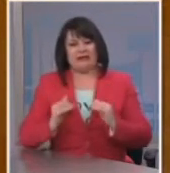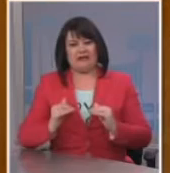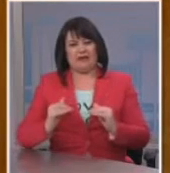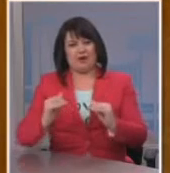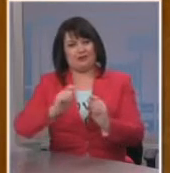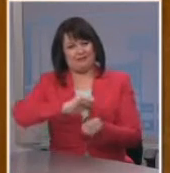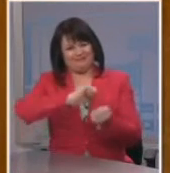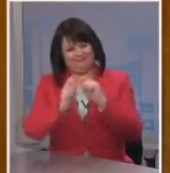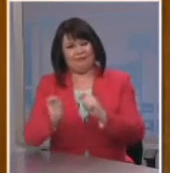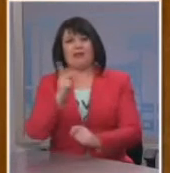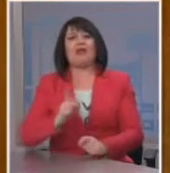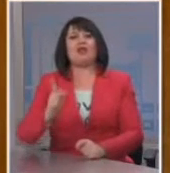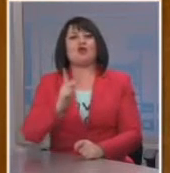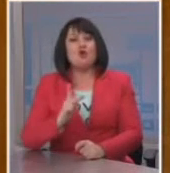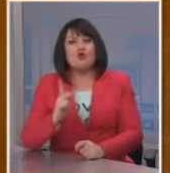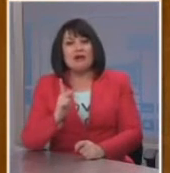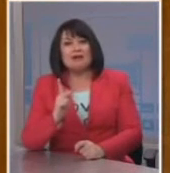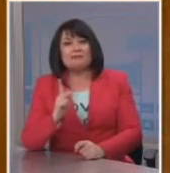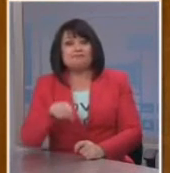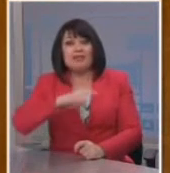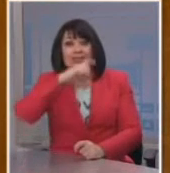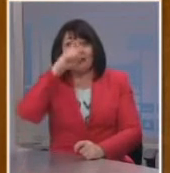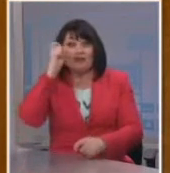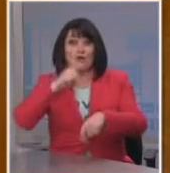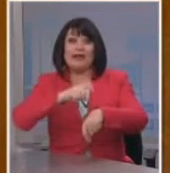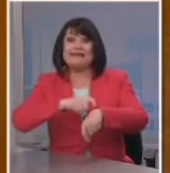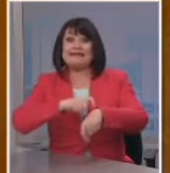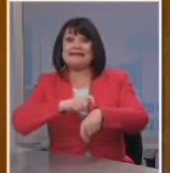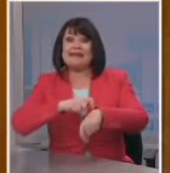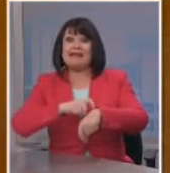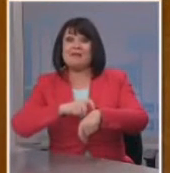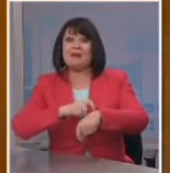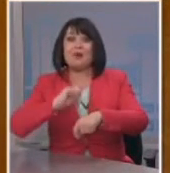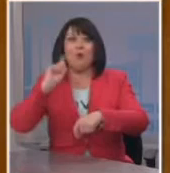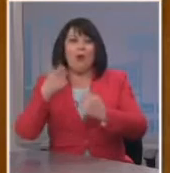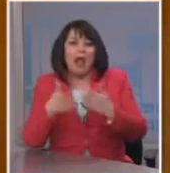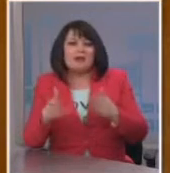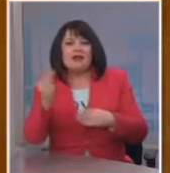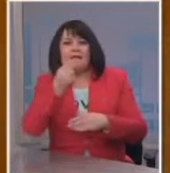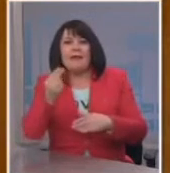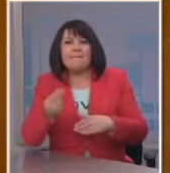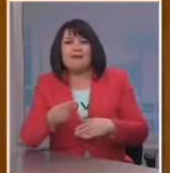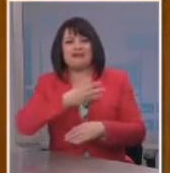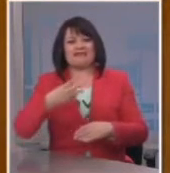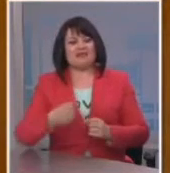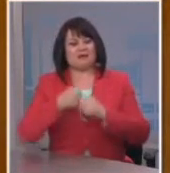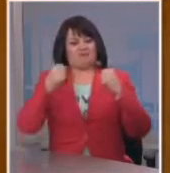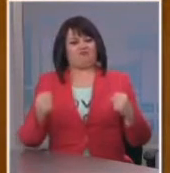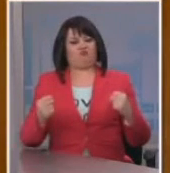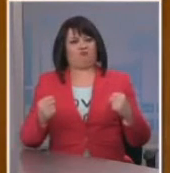της κοινωνίας. Στη πιο δύσκολη στιγμή, με όλα τα μέτωπα ανοιχτά, ο ΣΥΡΙΖΑ στέκεται